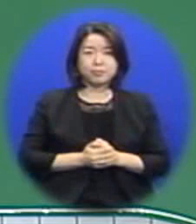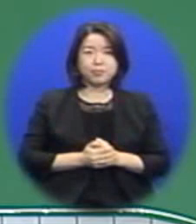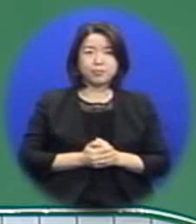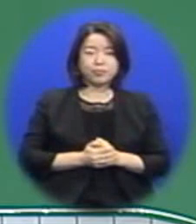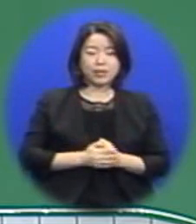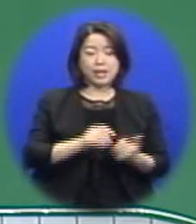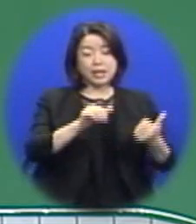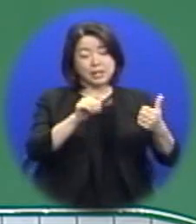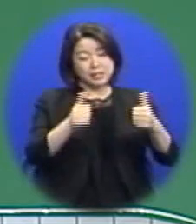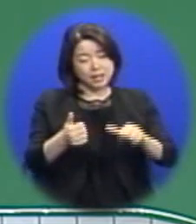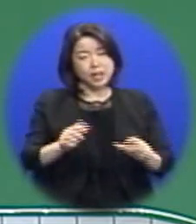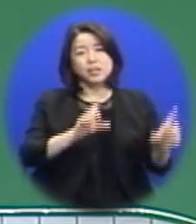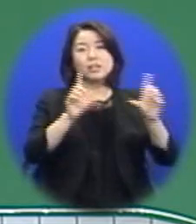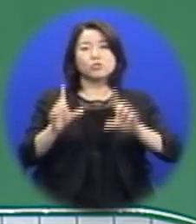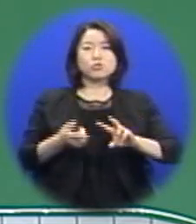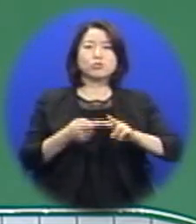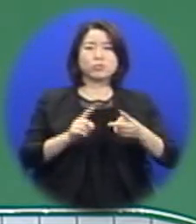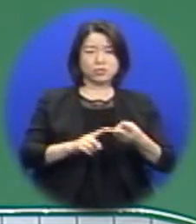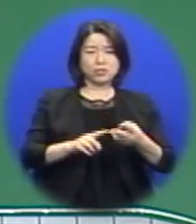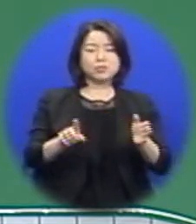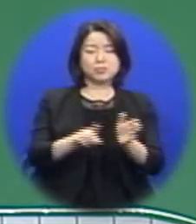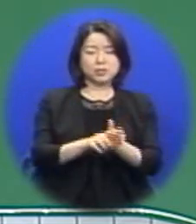사나 죽으나 신앙입니다.